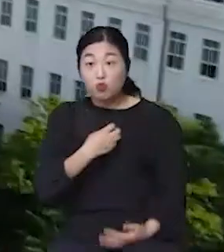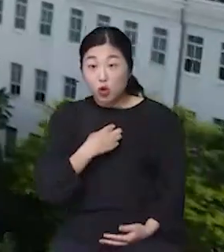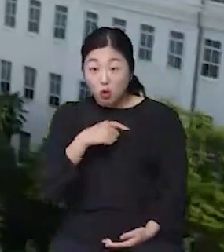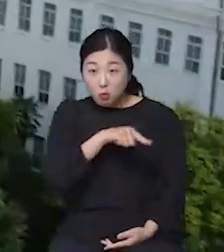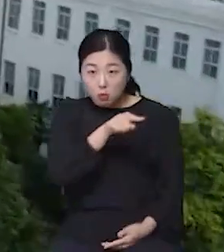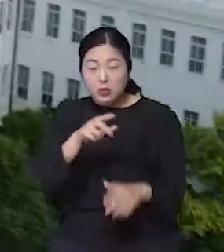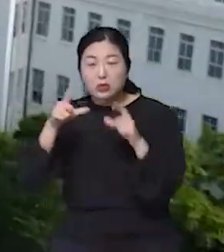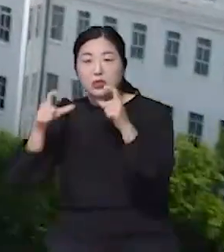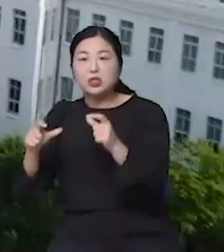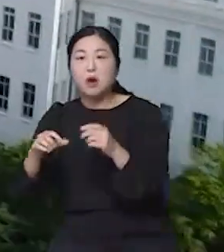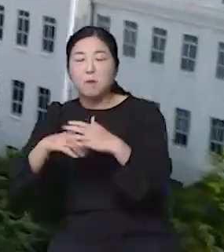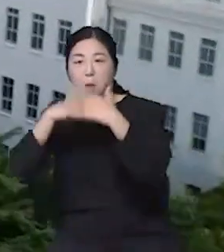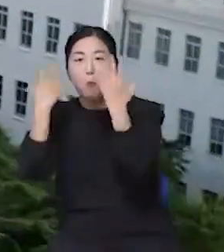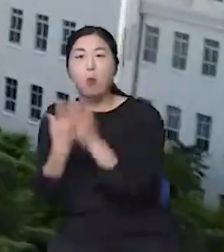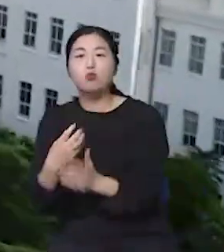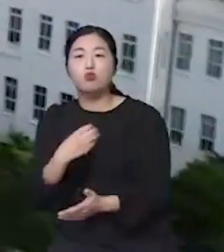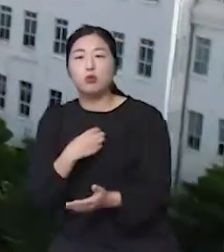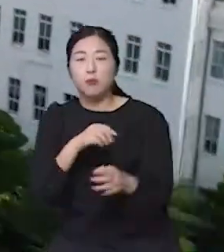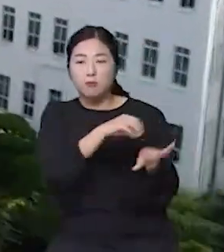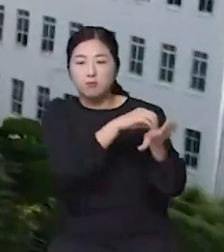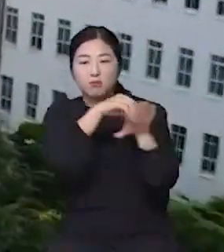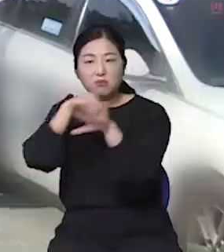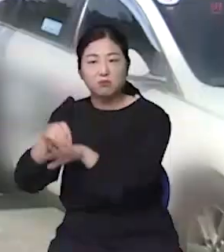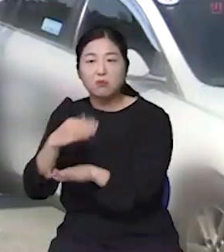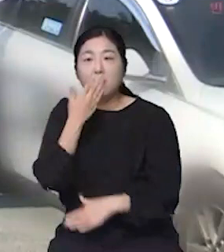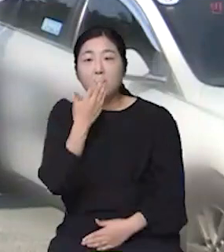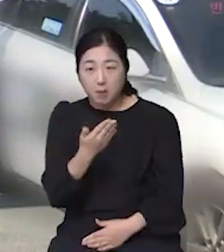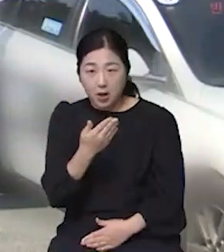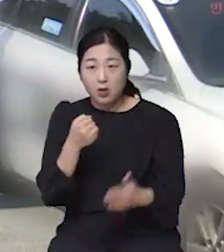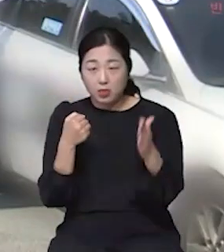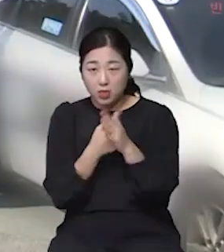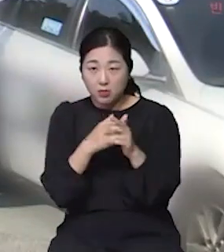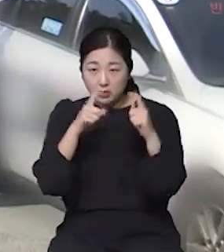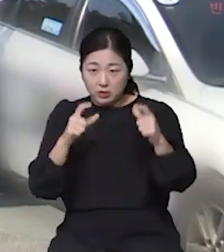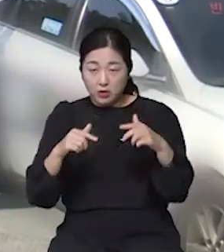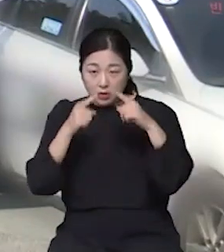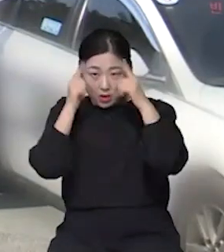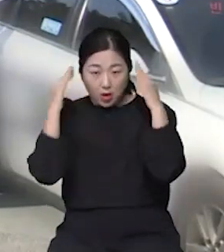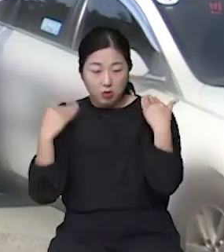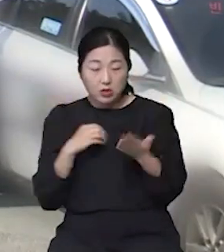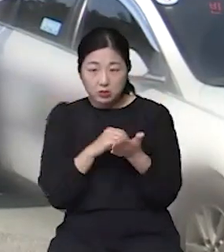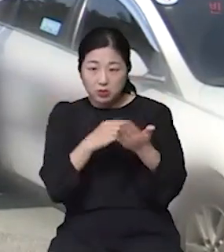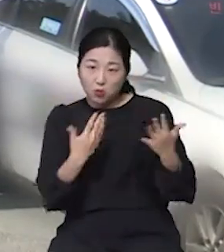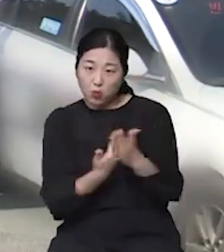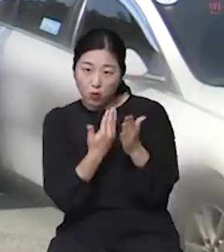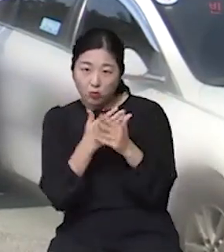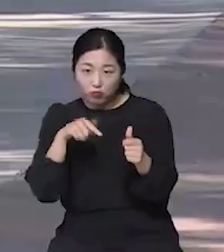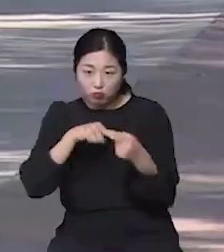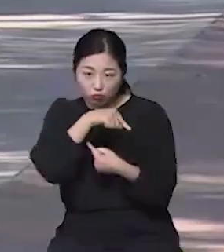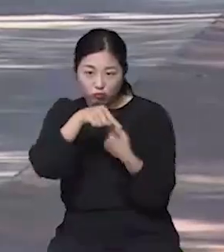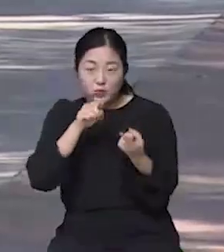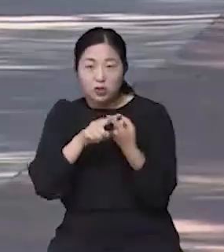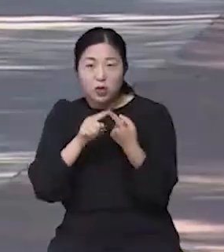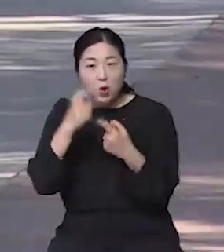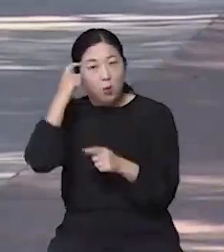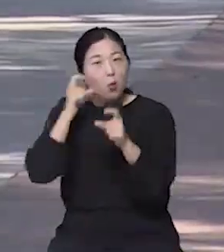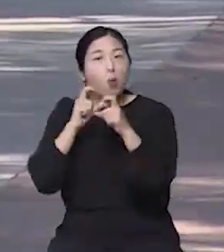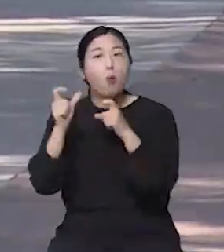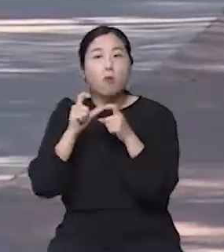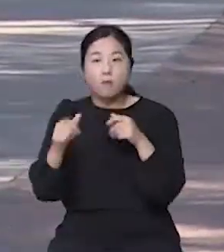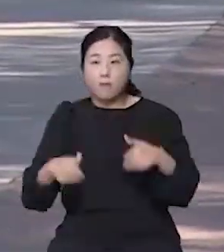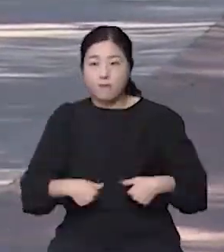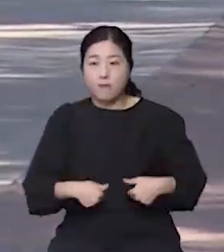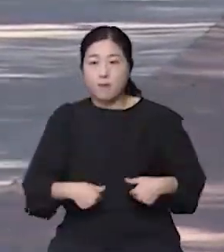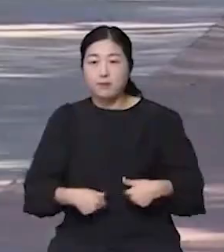지역 전체의 위기로 이어지는 만큼 지역 대학 입시 활성화를 위한 각계의 고민이 필요한 때입니다.